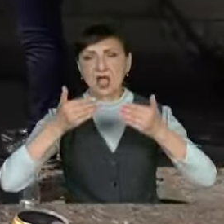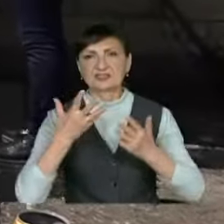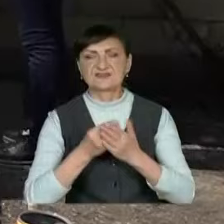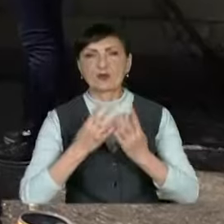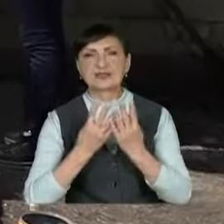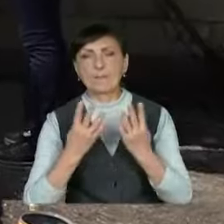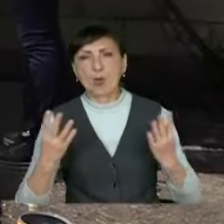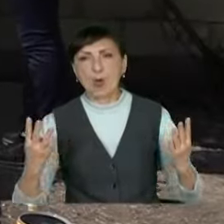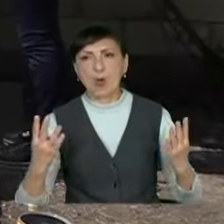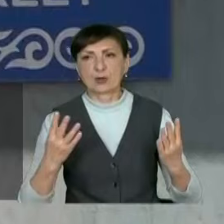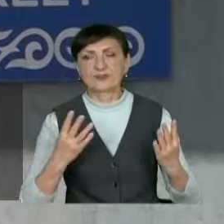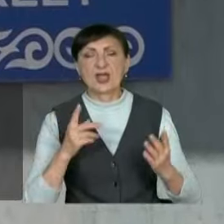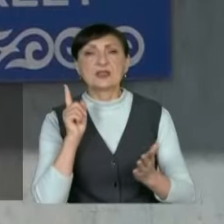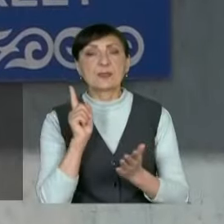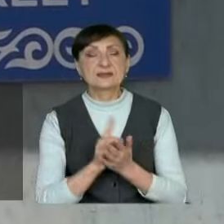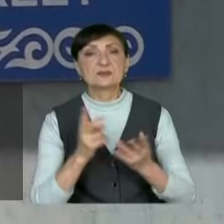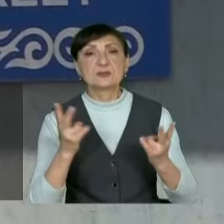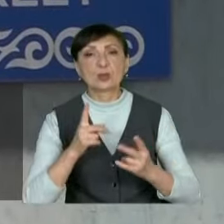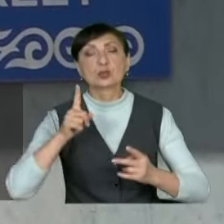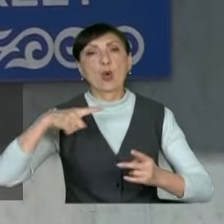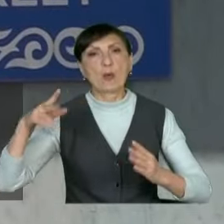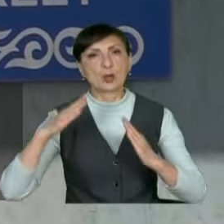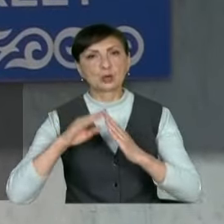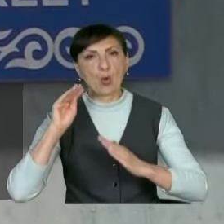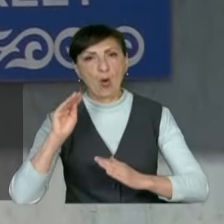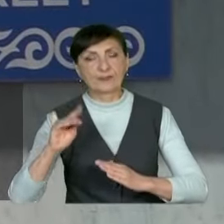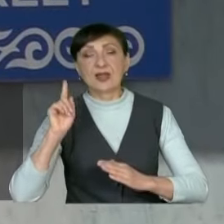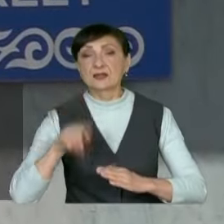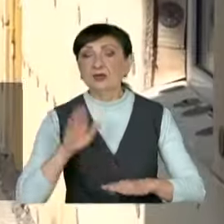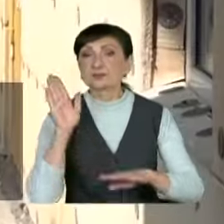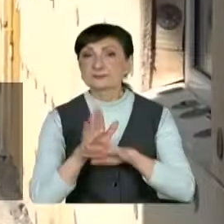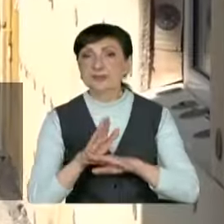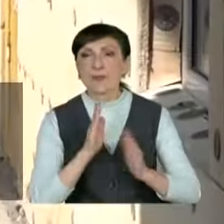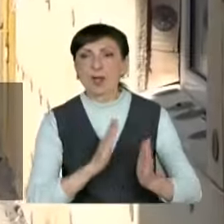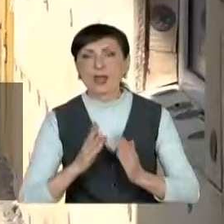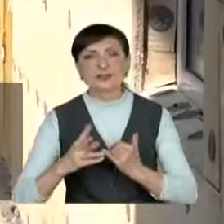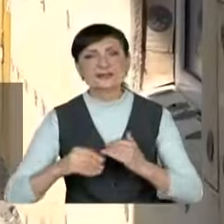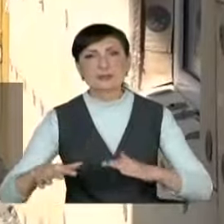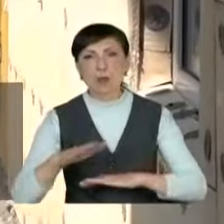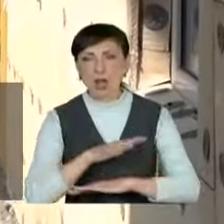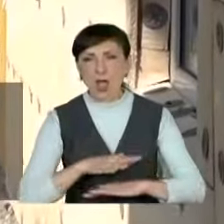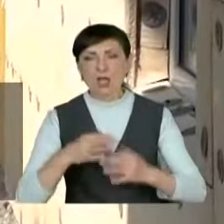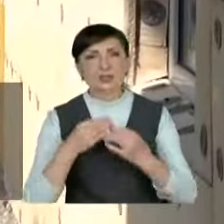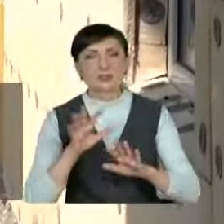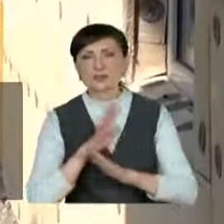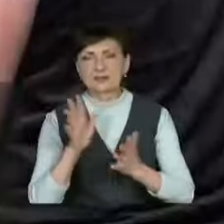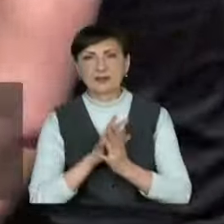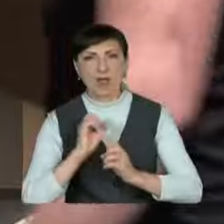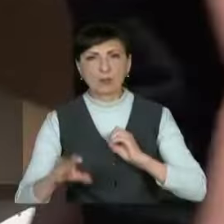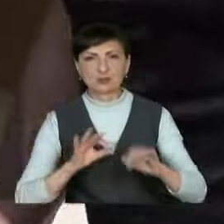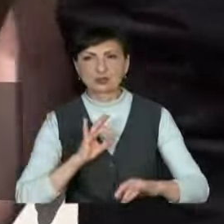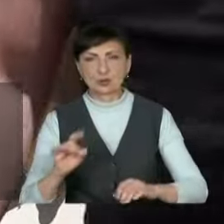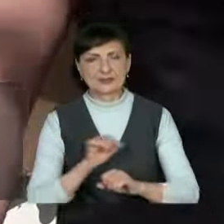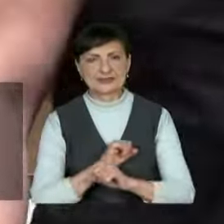и ограждений. Необходимо иметь номерной знак на доме. Также обяжут содержать в порядке земельный участок и не допускать захламления.